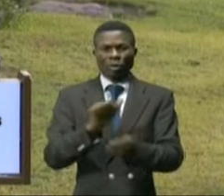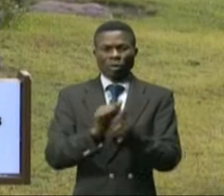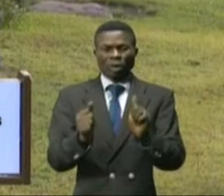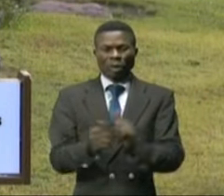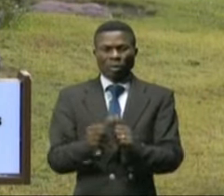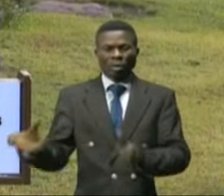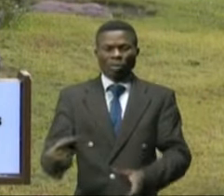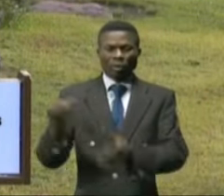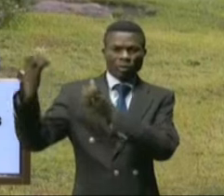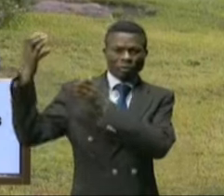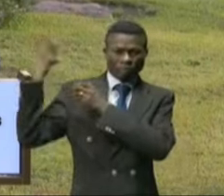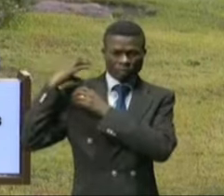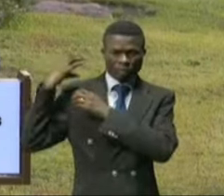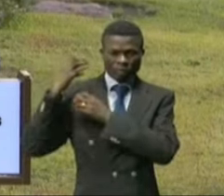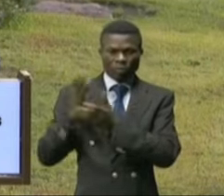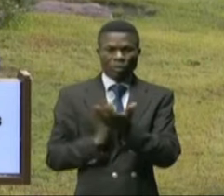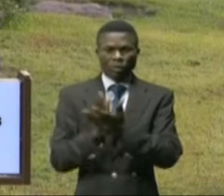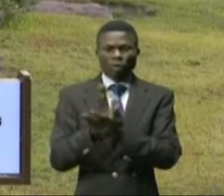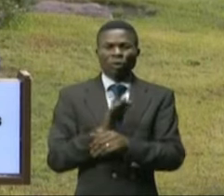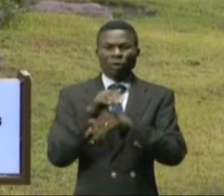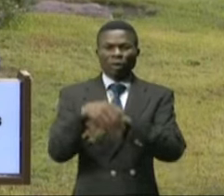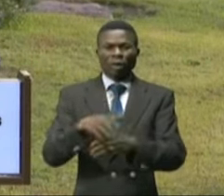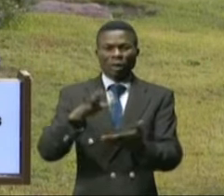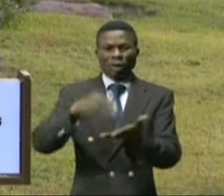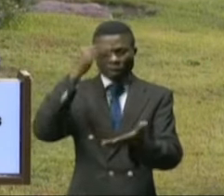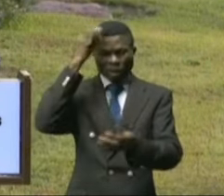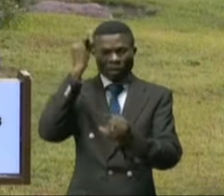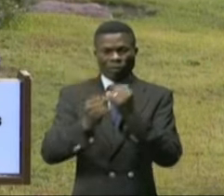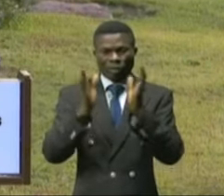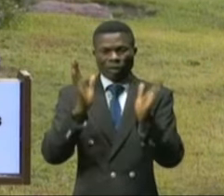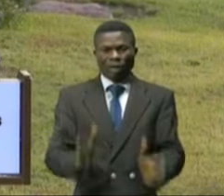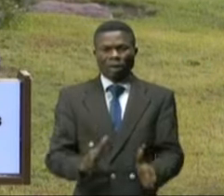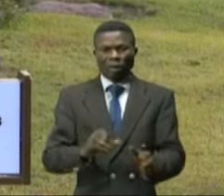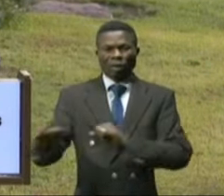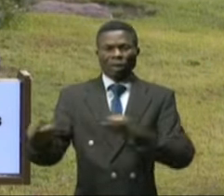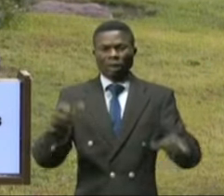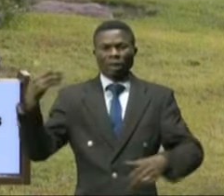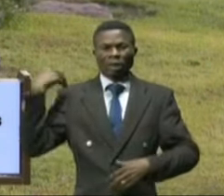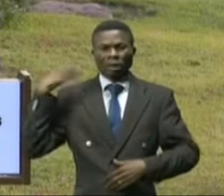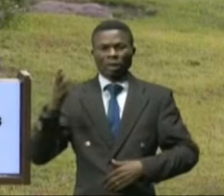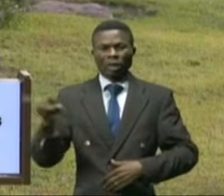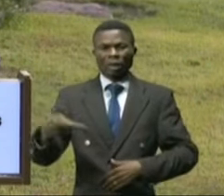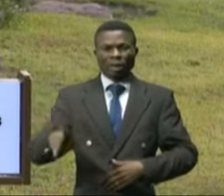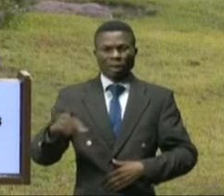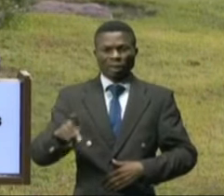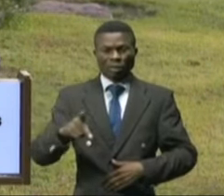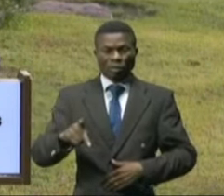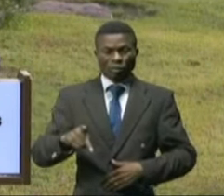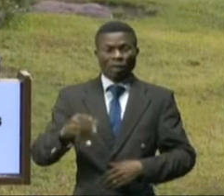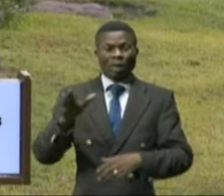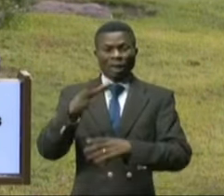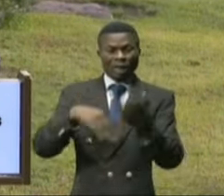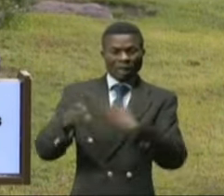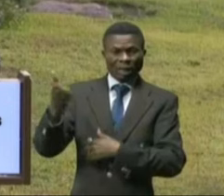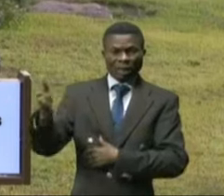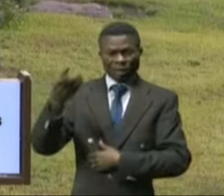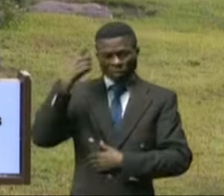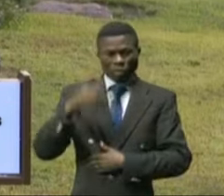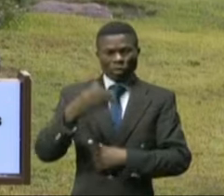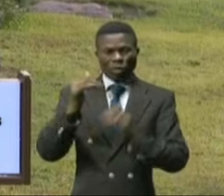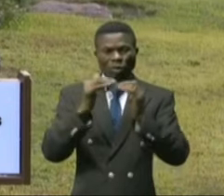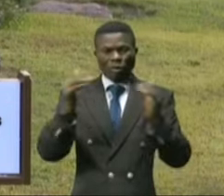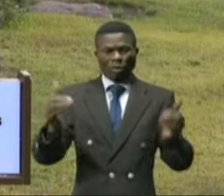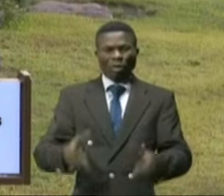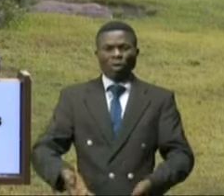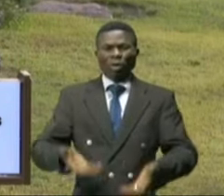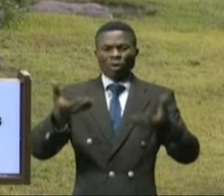en charge des frais des participations des élèves finalistes aux examens d'État des provinces sous état de siège pour alléger les